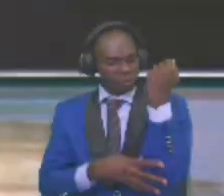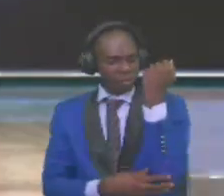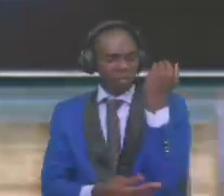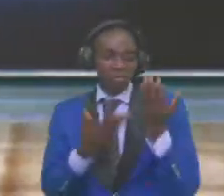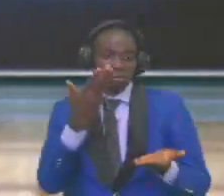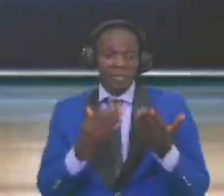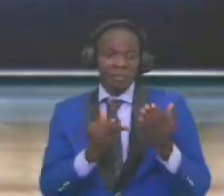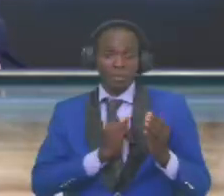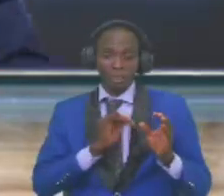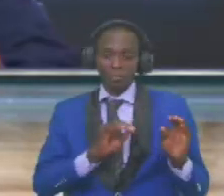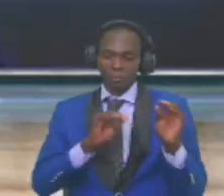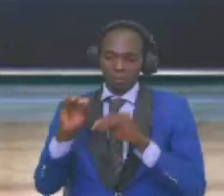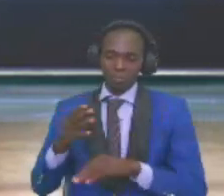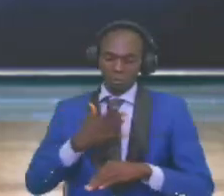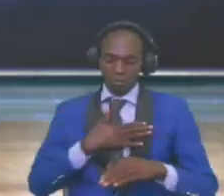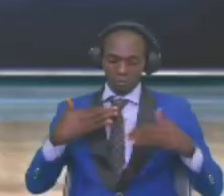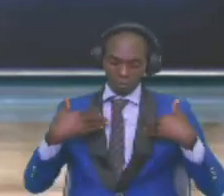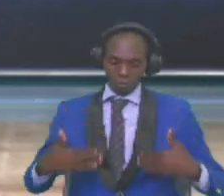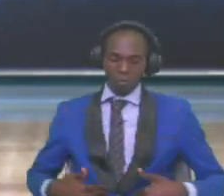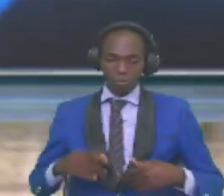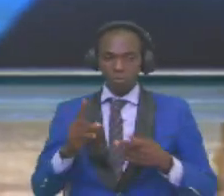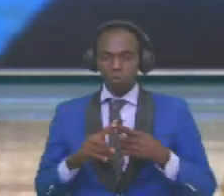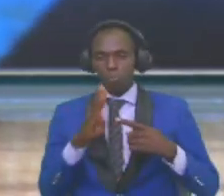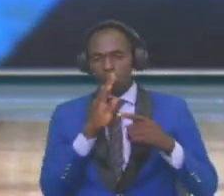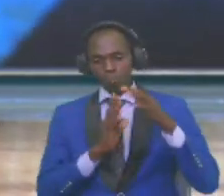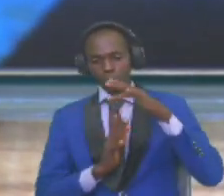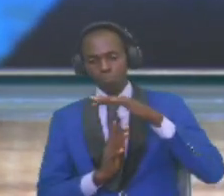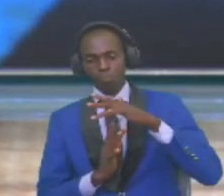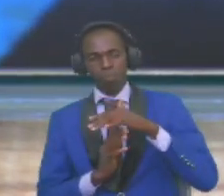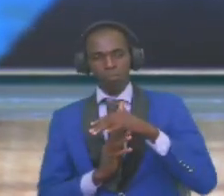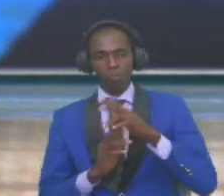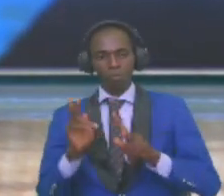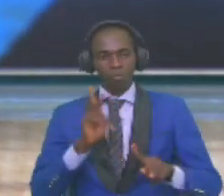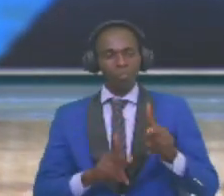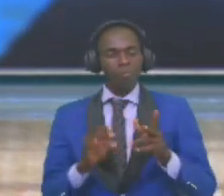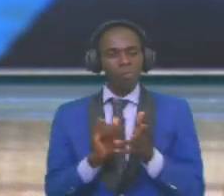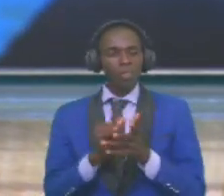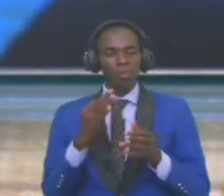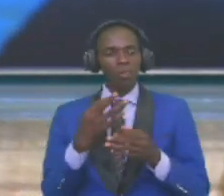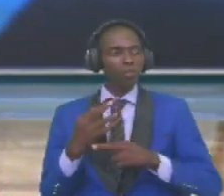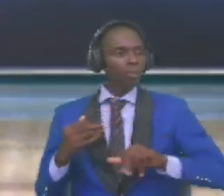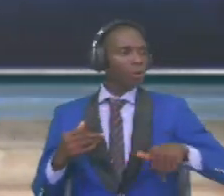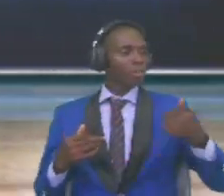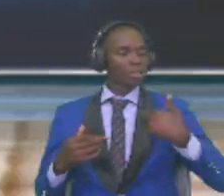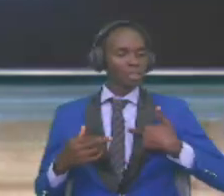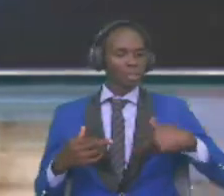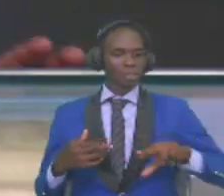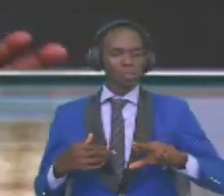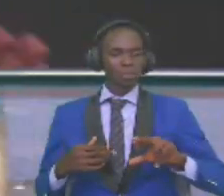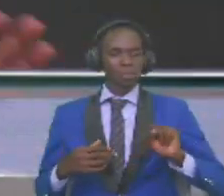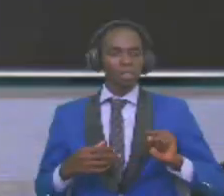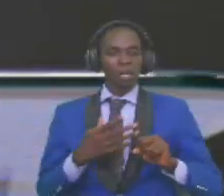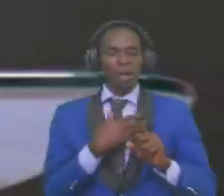nourriture des pauvres quand je livrerai mêmes mots forts pour être brûlé il ya déjà serré relie